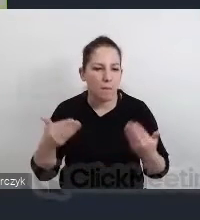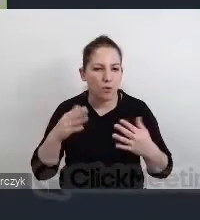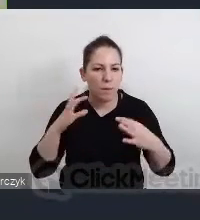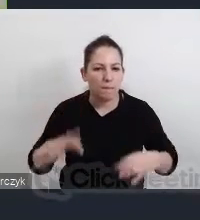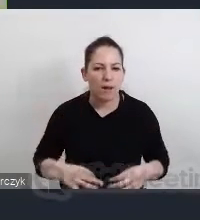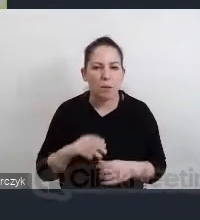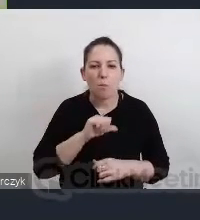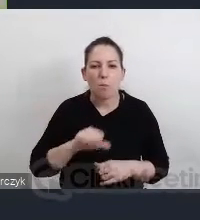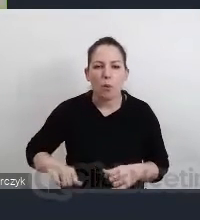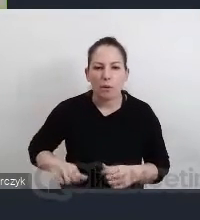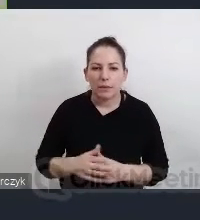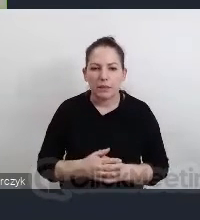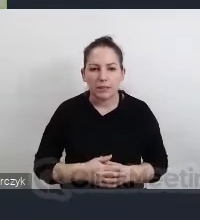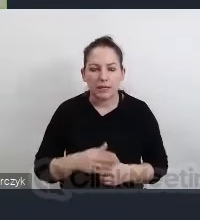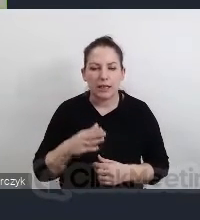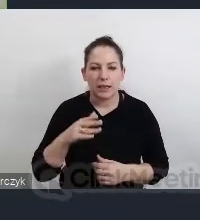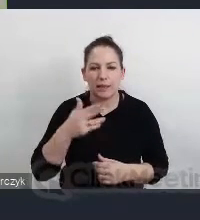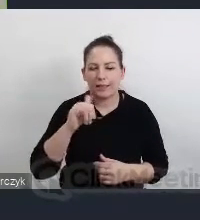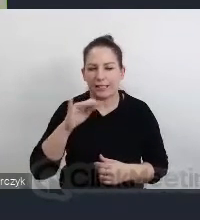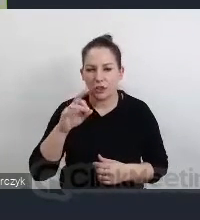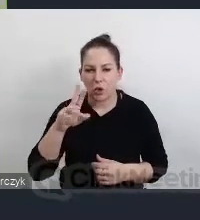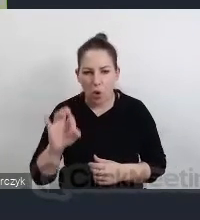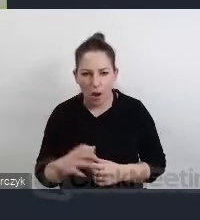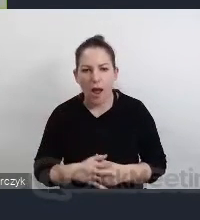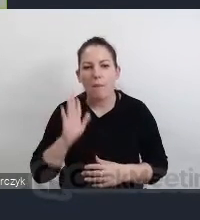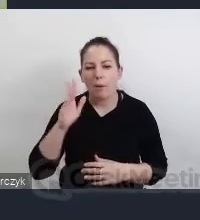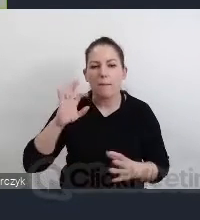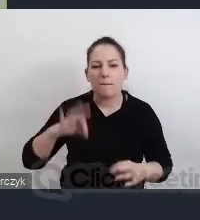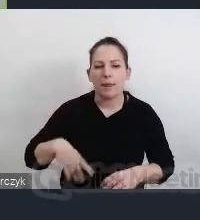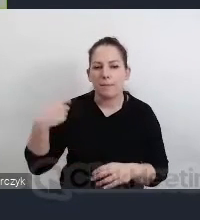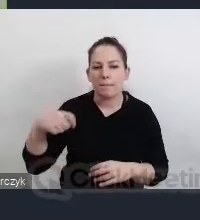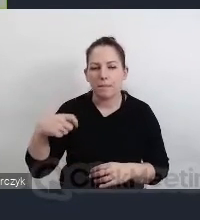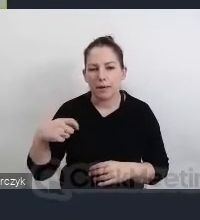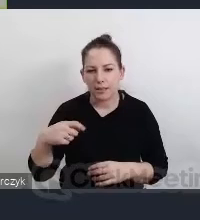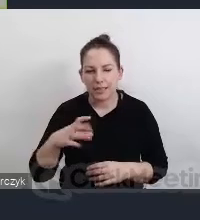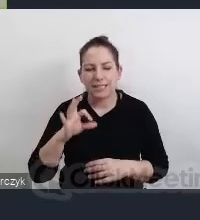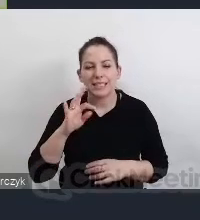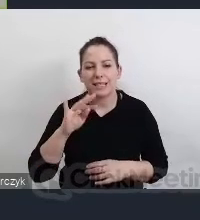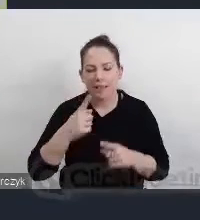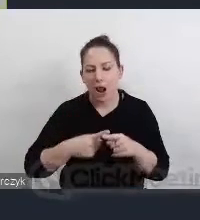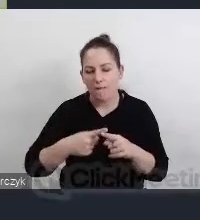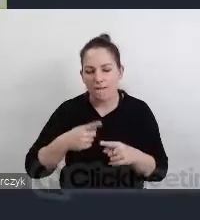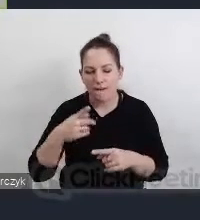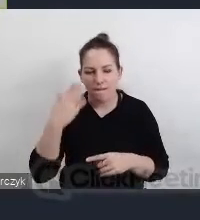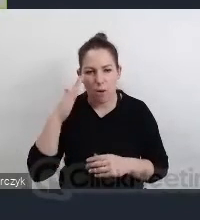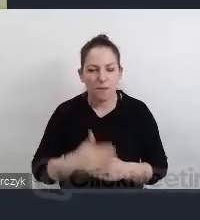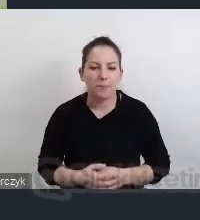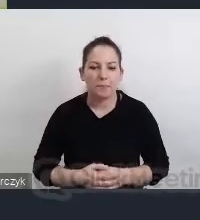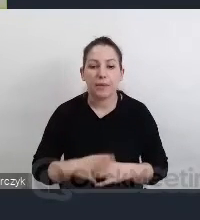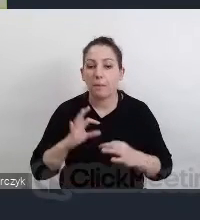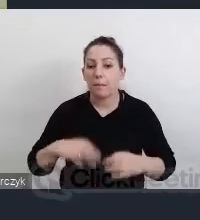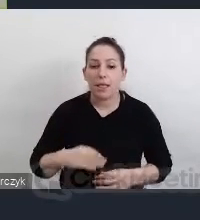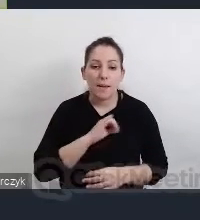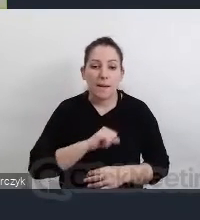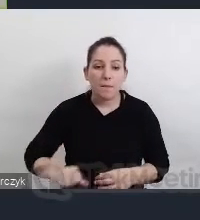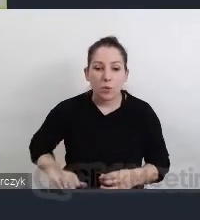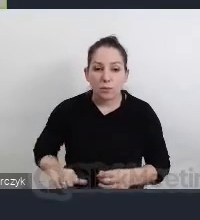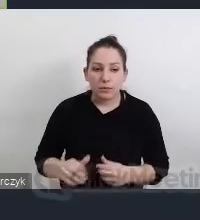pan burmistrz Niska, a potem poprosimy pana prezydenta Stalowej Woli. Panie burmistrzu,